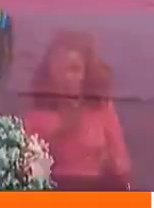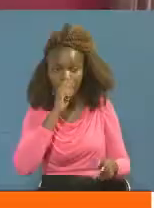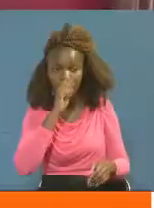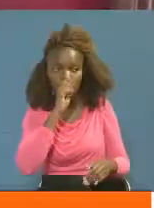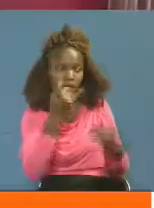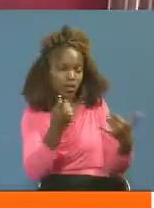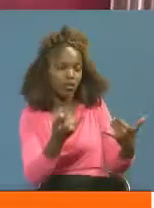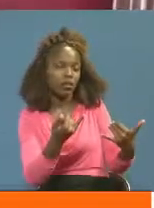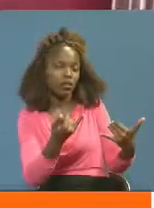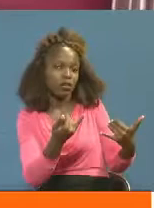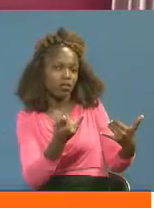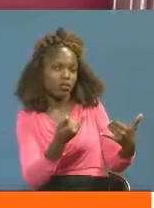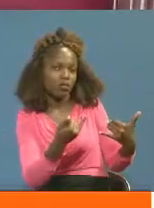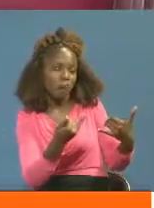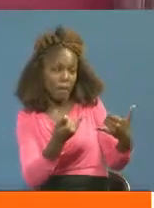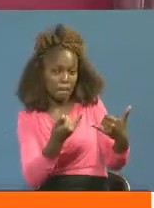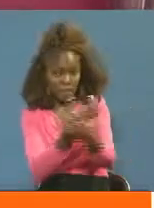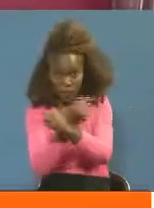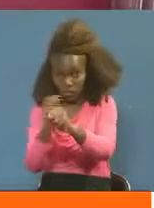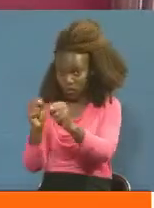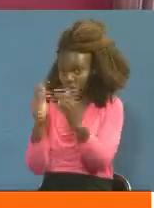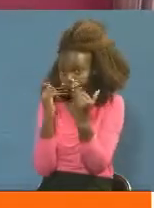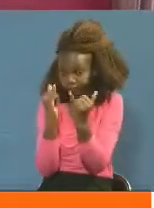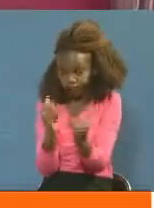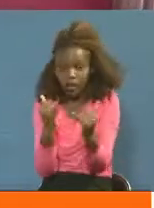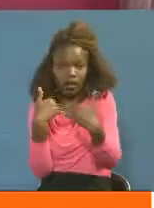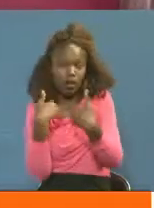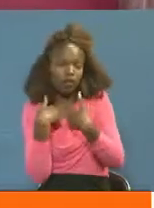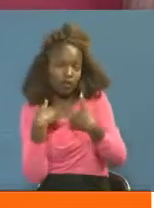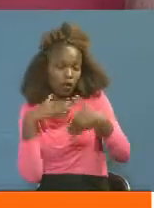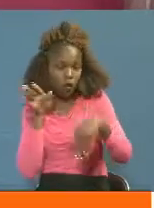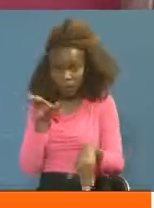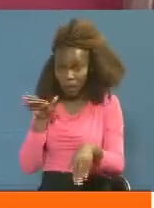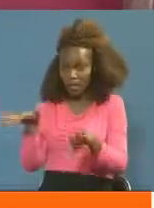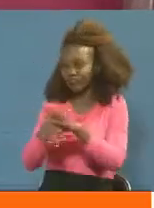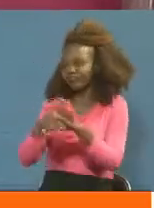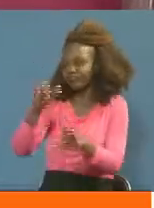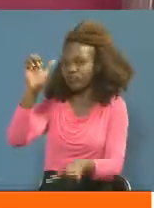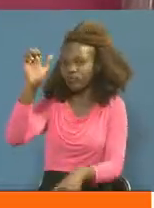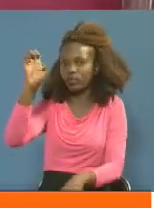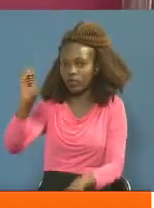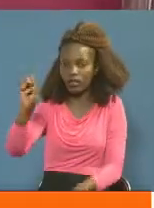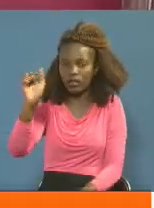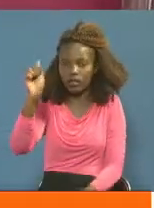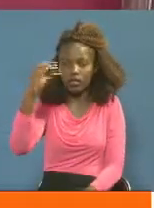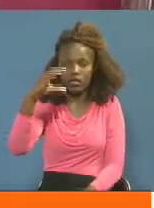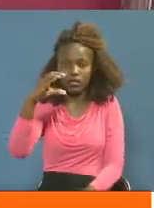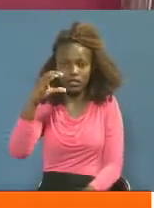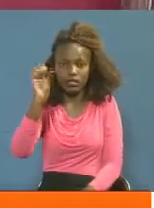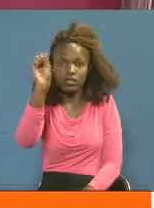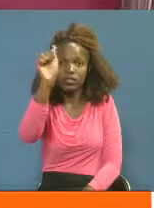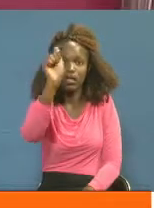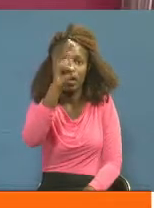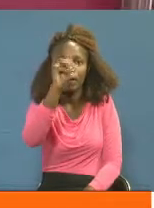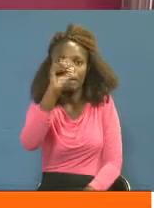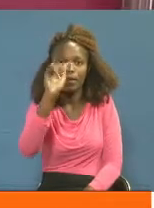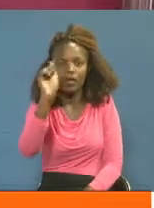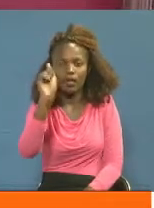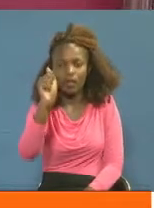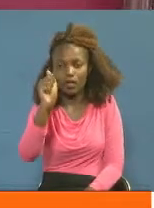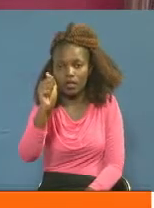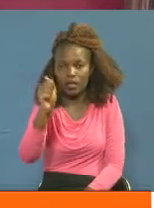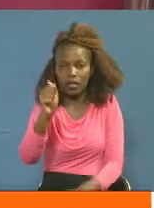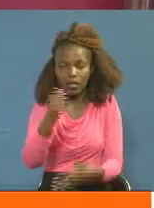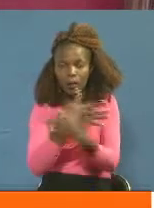Tanzania sasa ina rais mpya wa kike ambaye ni wa kwanza Afrika Mashariki. Samia Suluhu Hassan aliapishwa kuwa